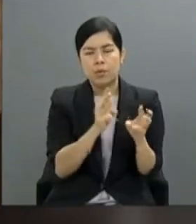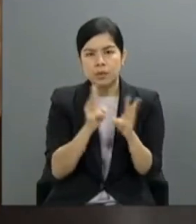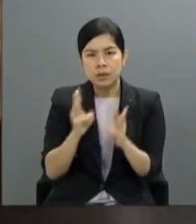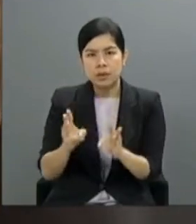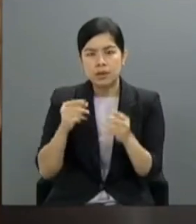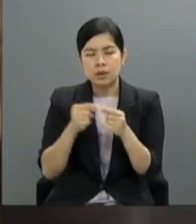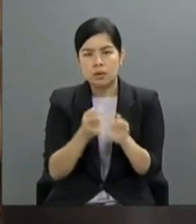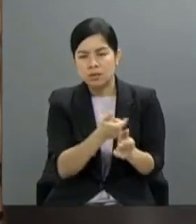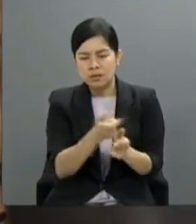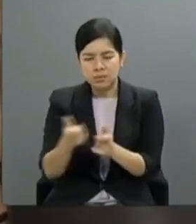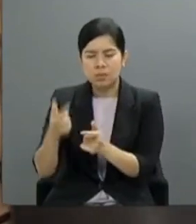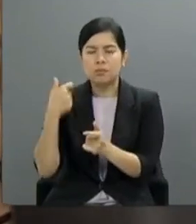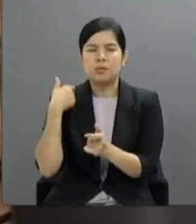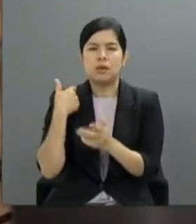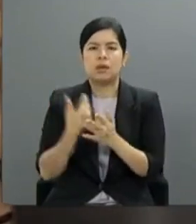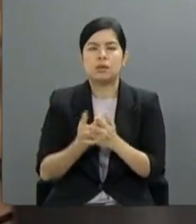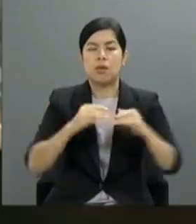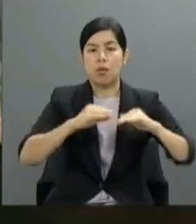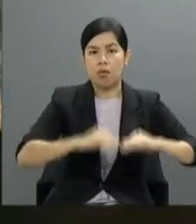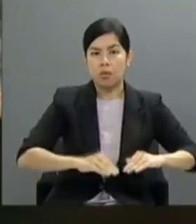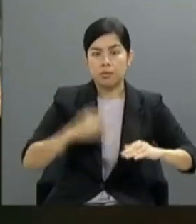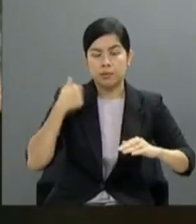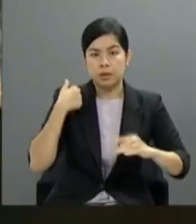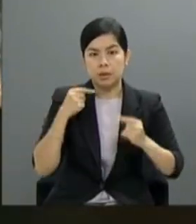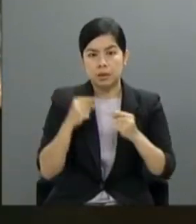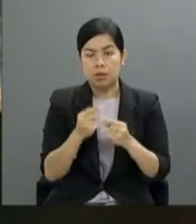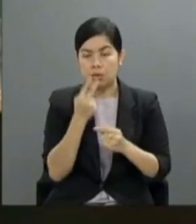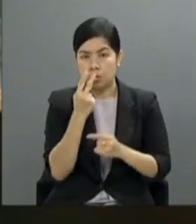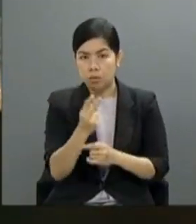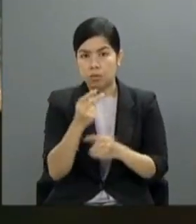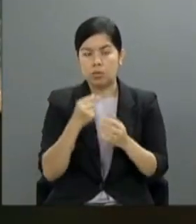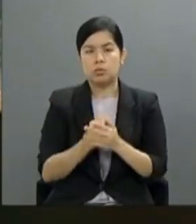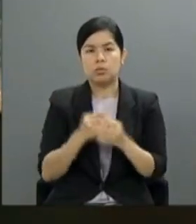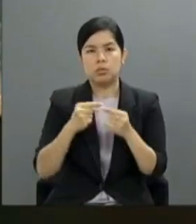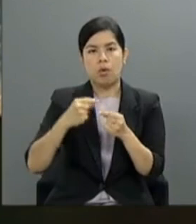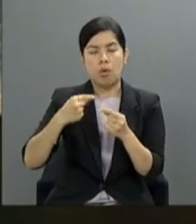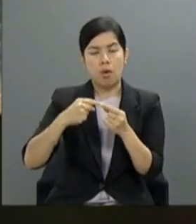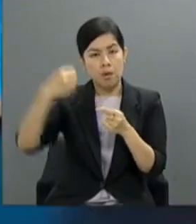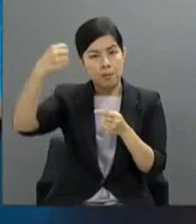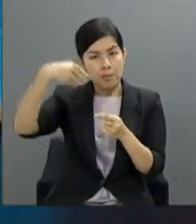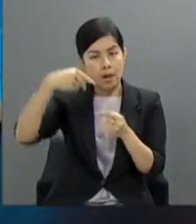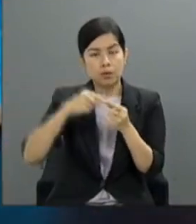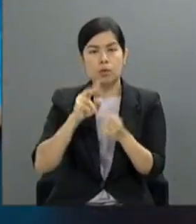ฉีดพ่นหลังทำการทดสอบพบว่าแสง UV สามารถฆ่าเชื้อไวรัสโควิด